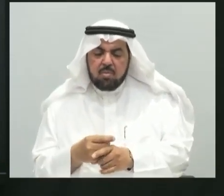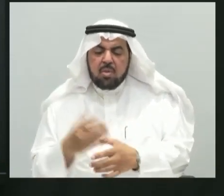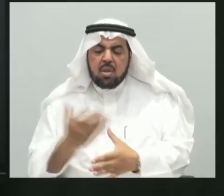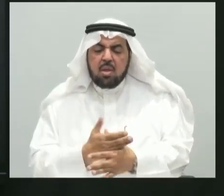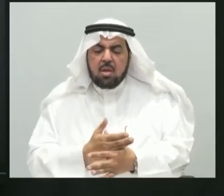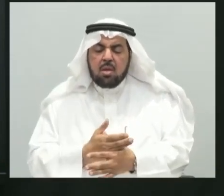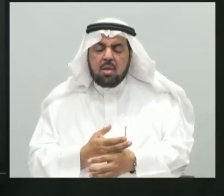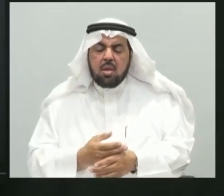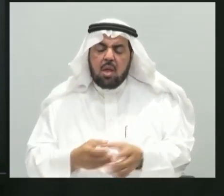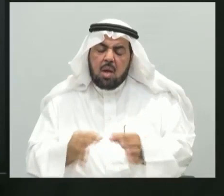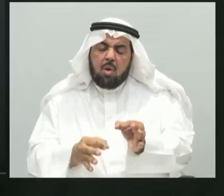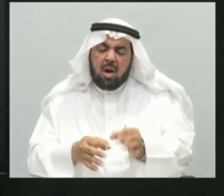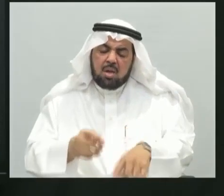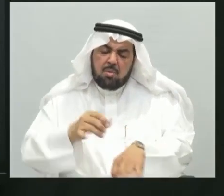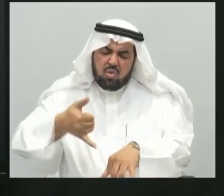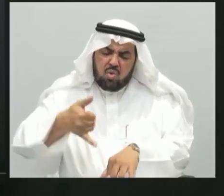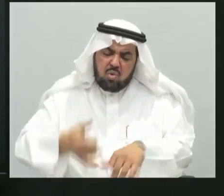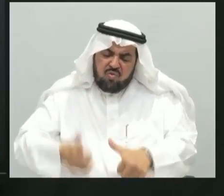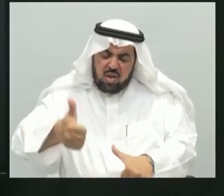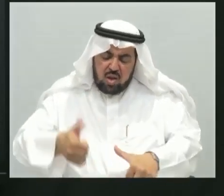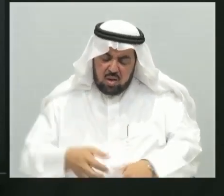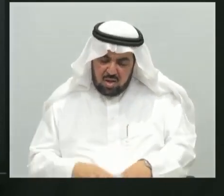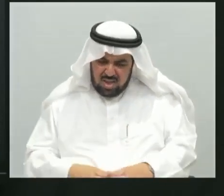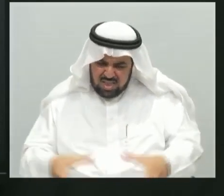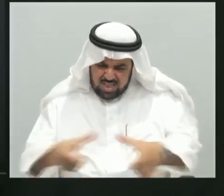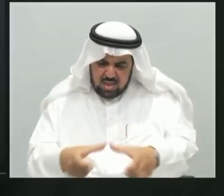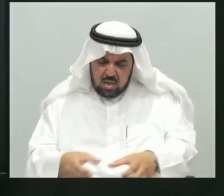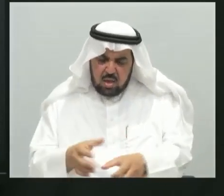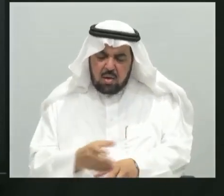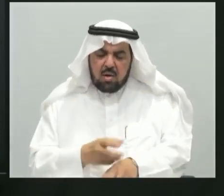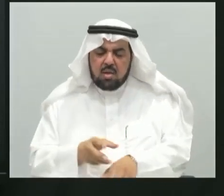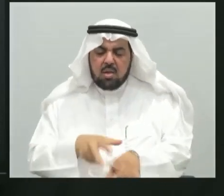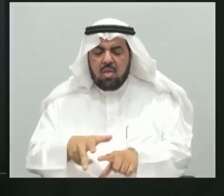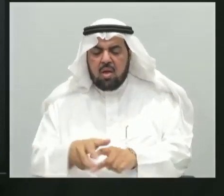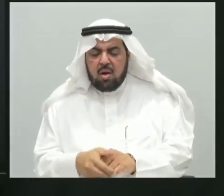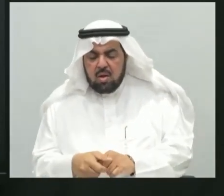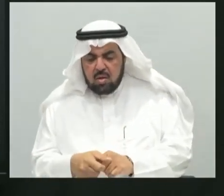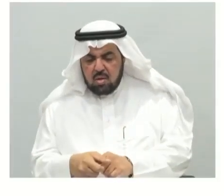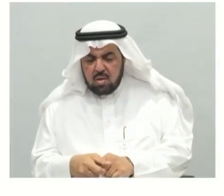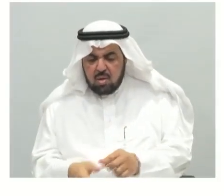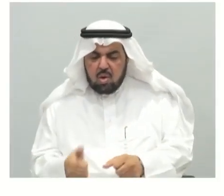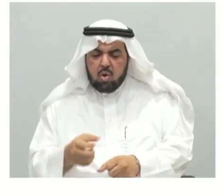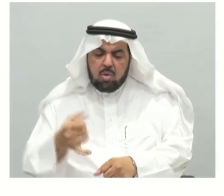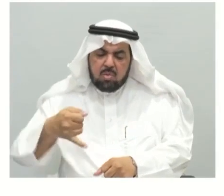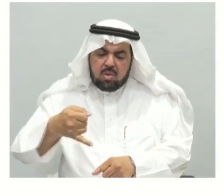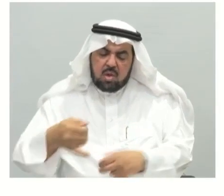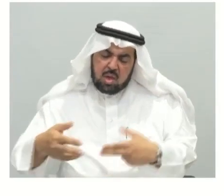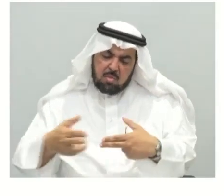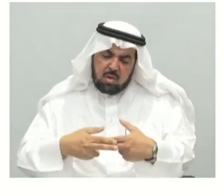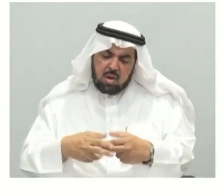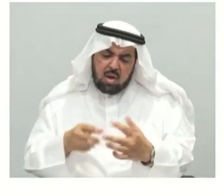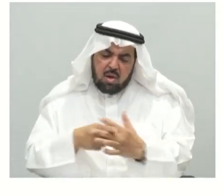تعد المعالجه بزيوت فعاله للسيطره على الحشرات الضاره نلاحظ يقوم الزيت باغلاق